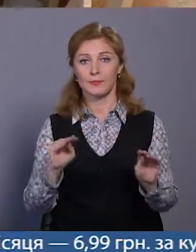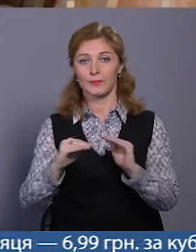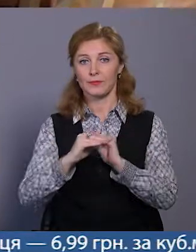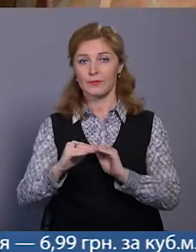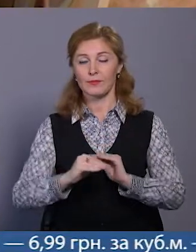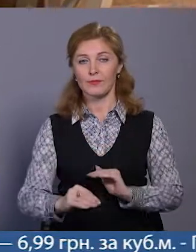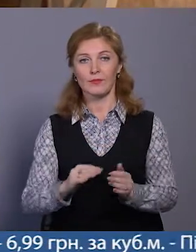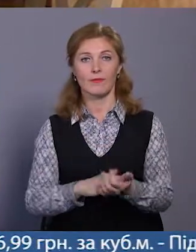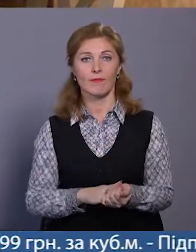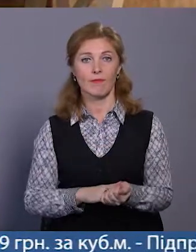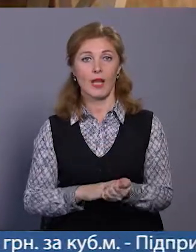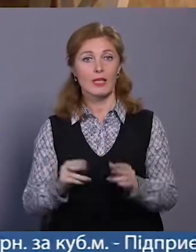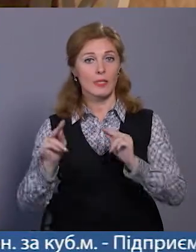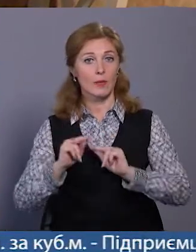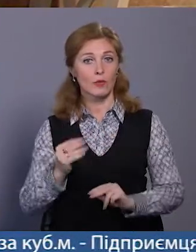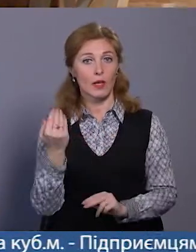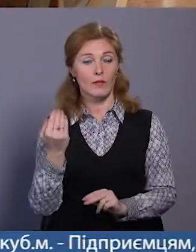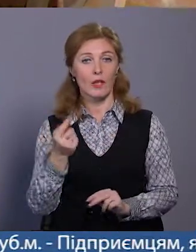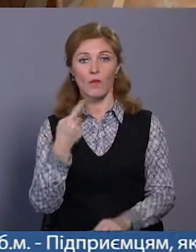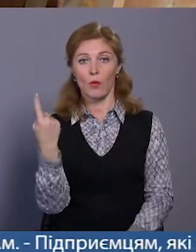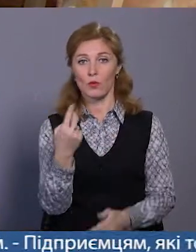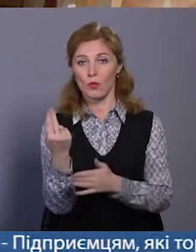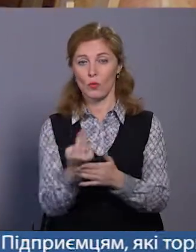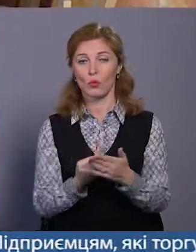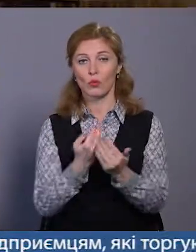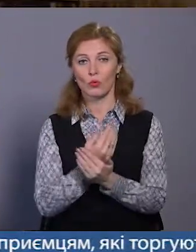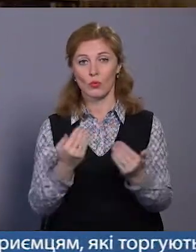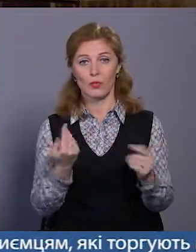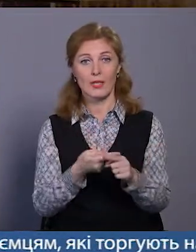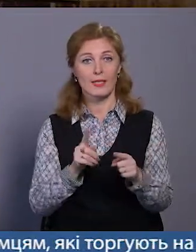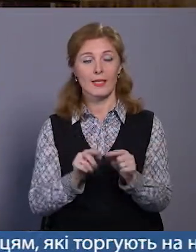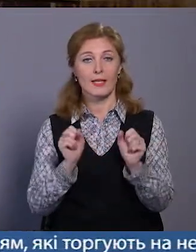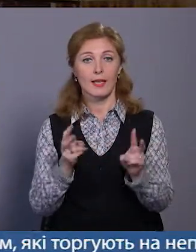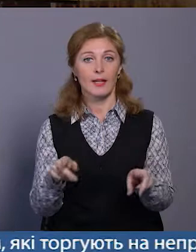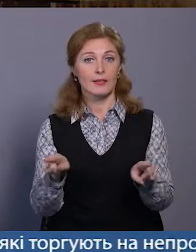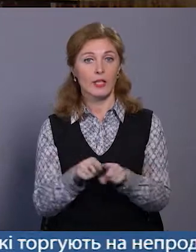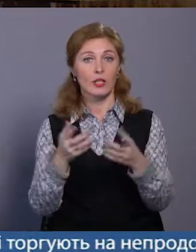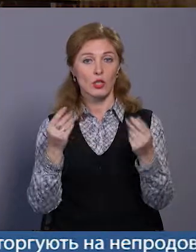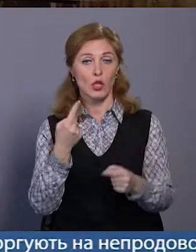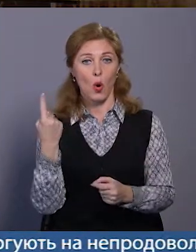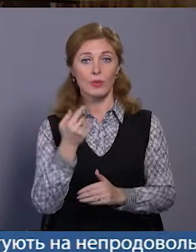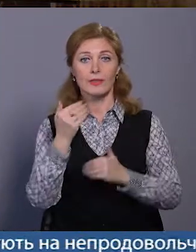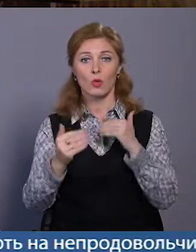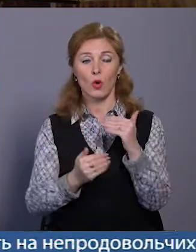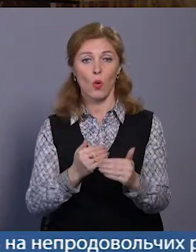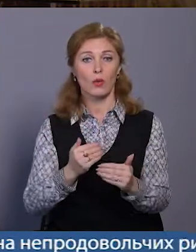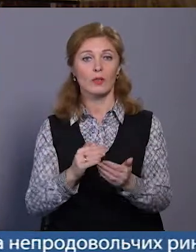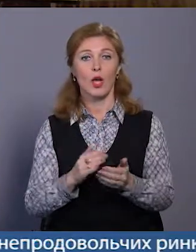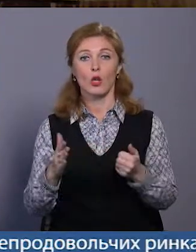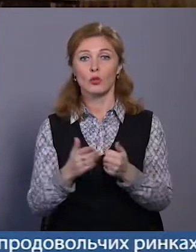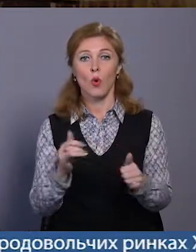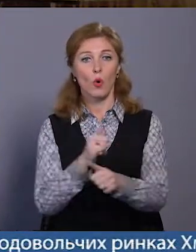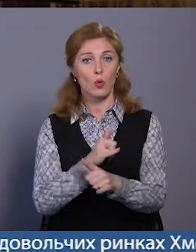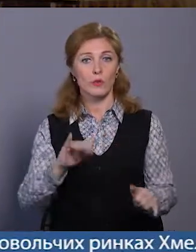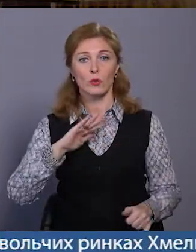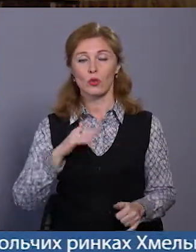нової арт-крамниці. Запрацювала вона в обласному художньому музеї. Це як такий ще один крок на шляху до розвитку